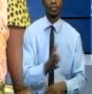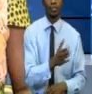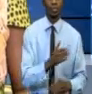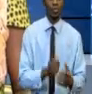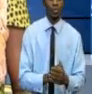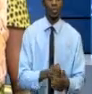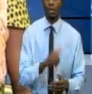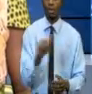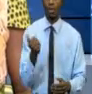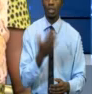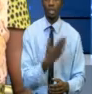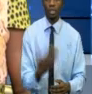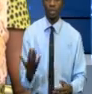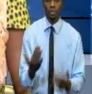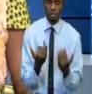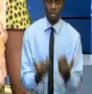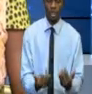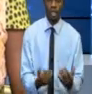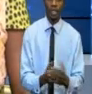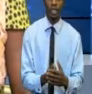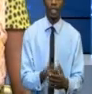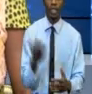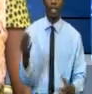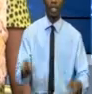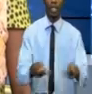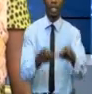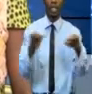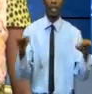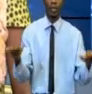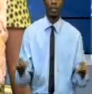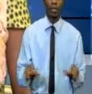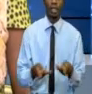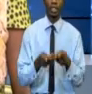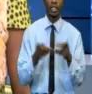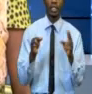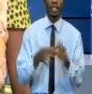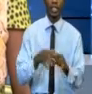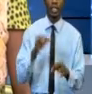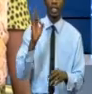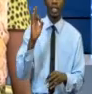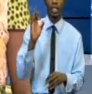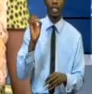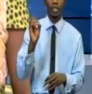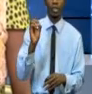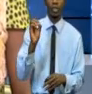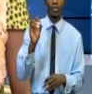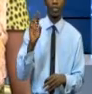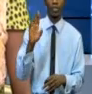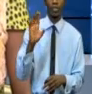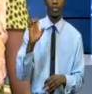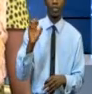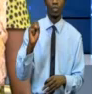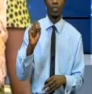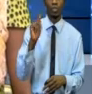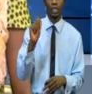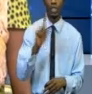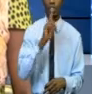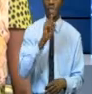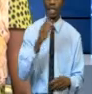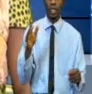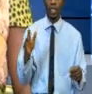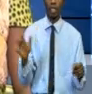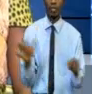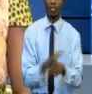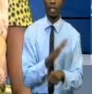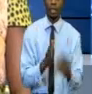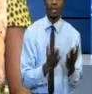Autre chose à présent, souvent le parc situé au Square Forest est envahi par toutes sortes de personnes. Nombreux sont les élèves qui font